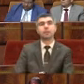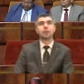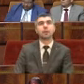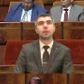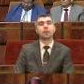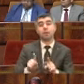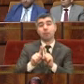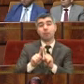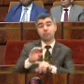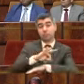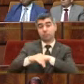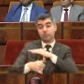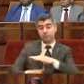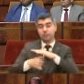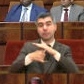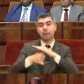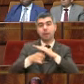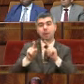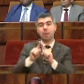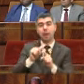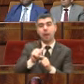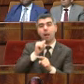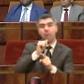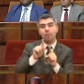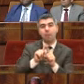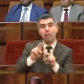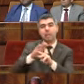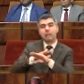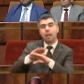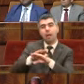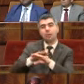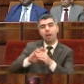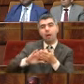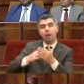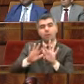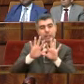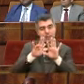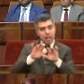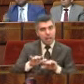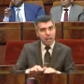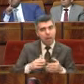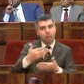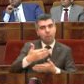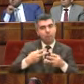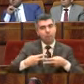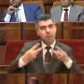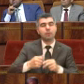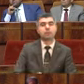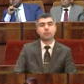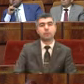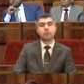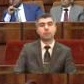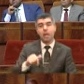المجلس الأعلى للماء أعلى هيئة مقررة للسياسات المائية الذي قامت بالتقرير التالي. هناك صعوبات تسبب